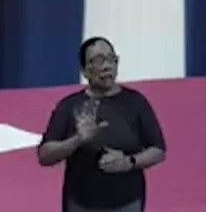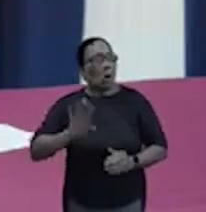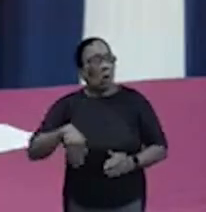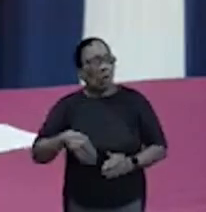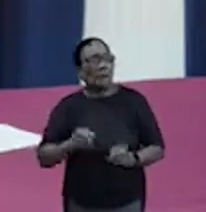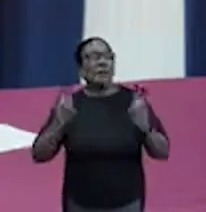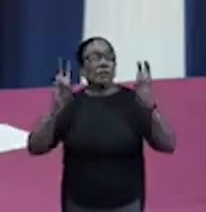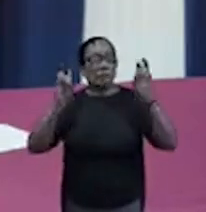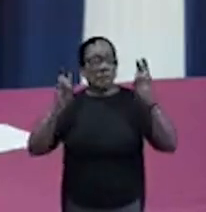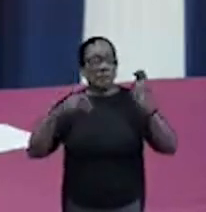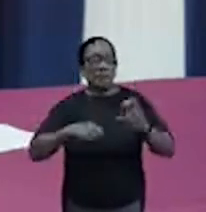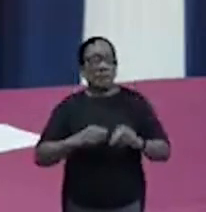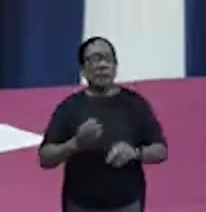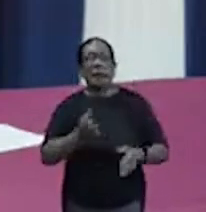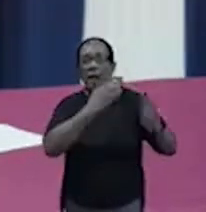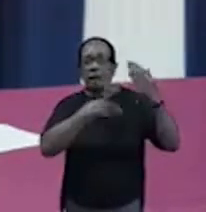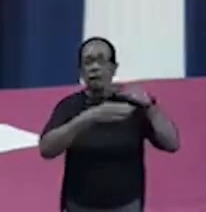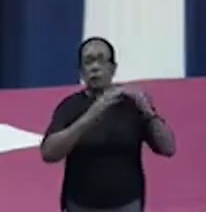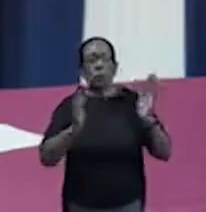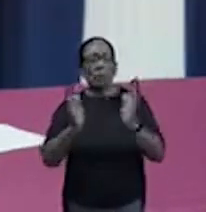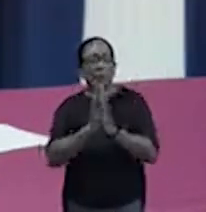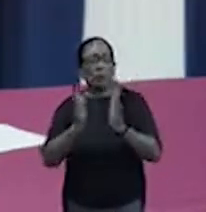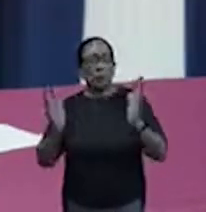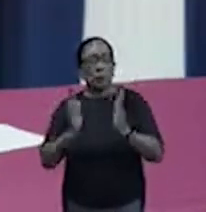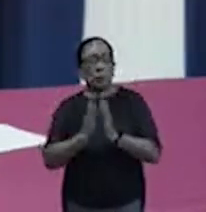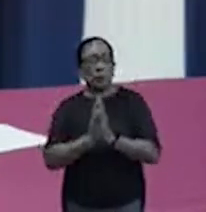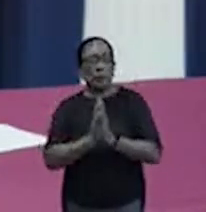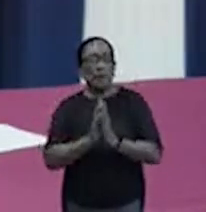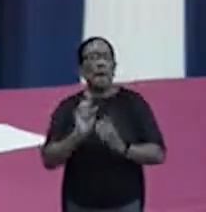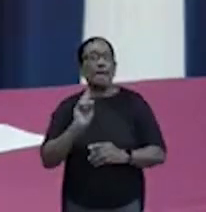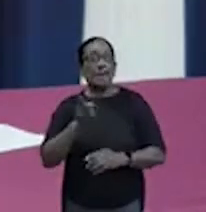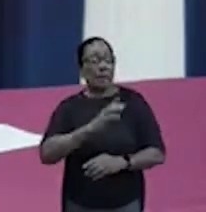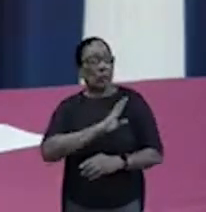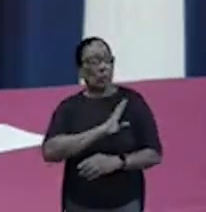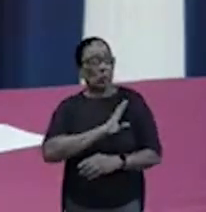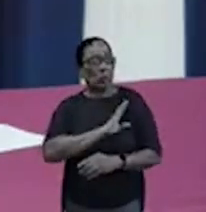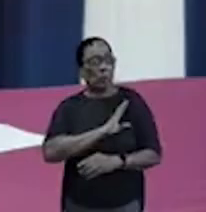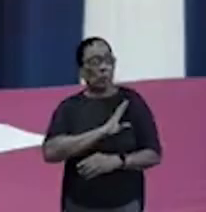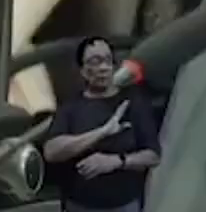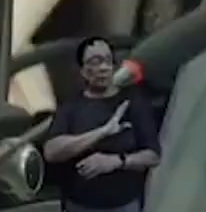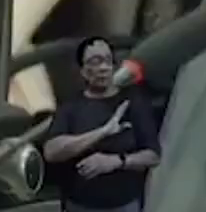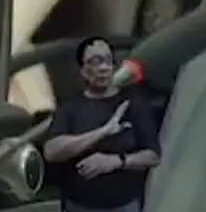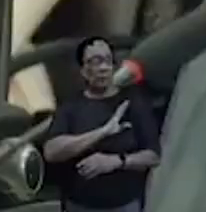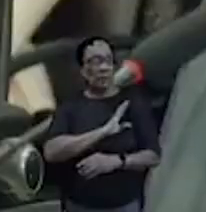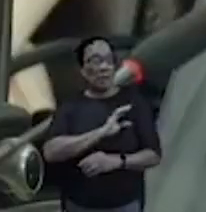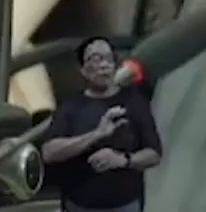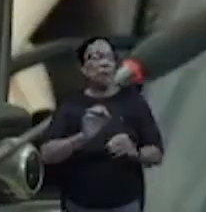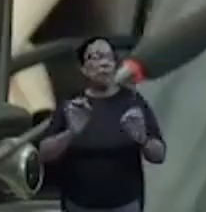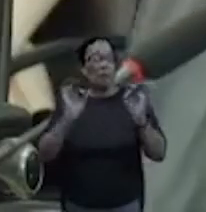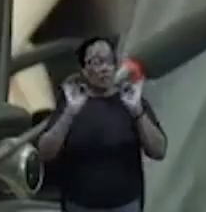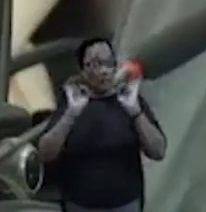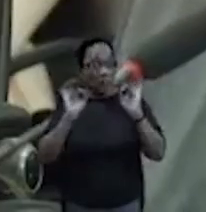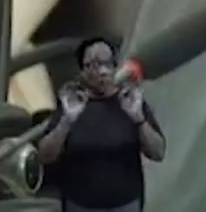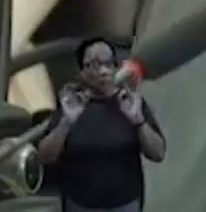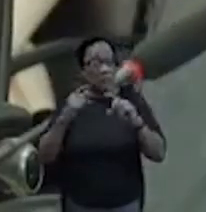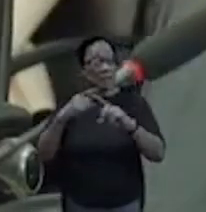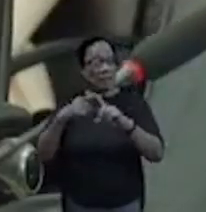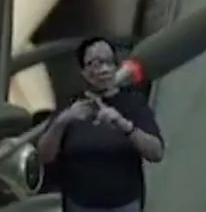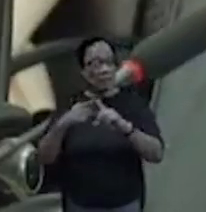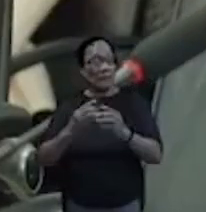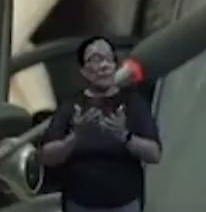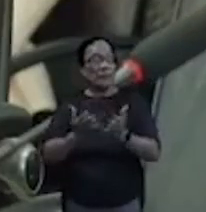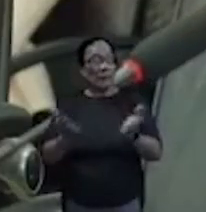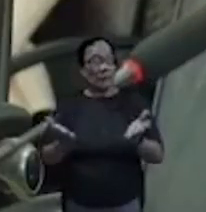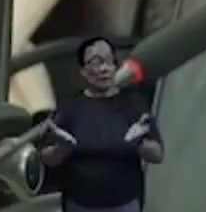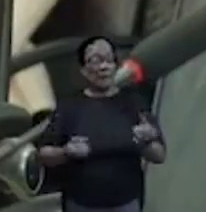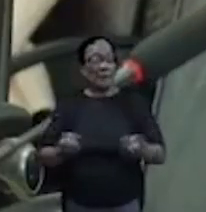de issues die we gehad hebben in de afgelopen periode, maar ook de positieve benadering die